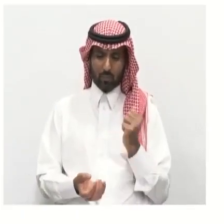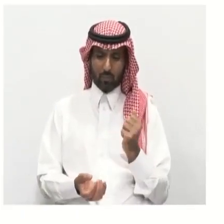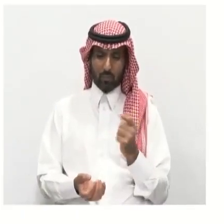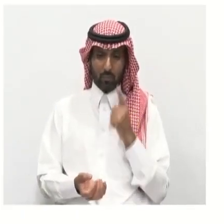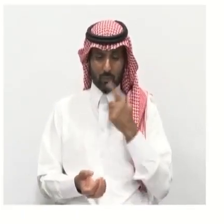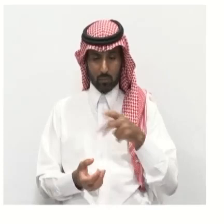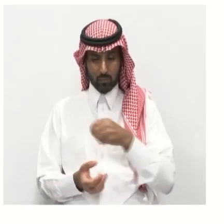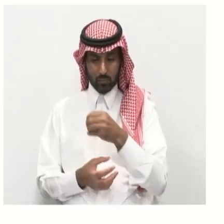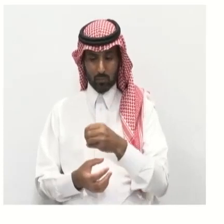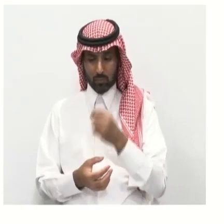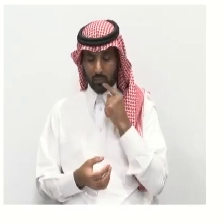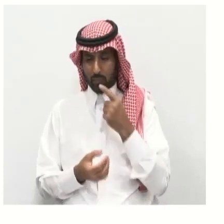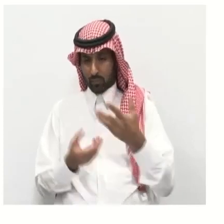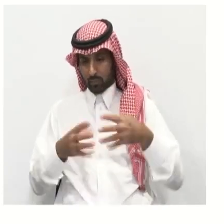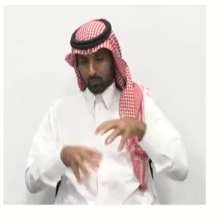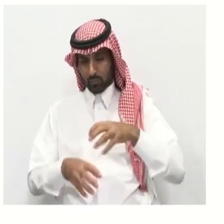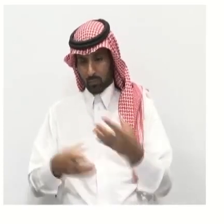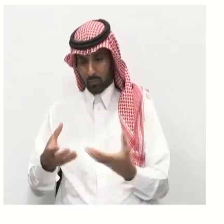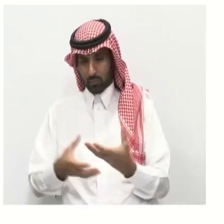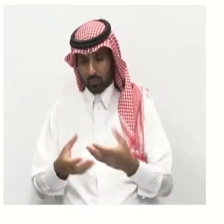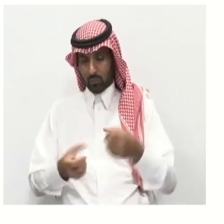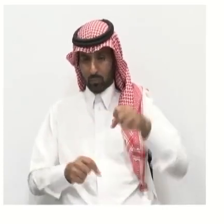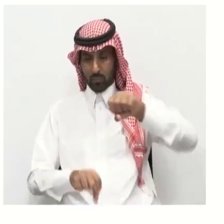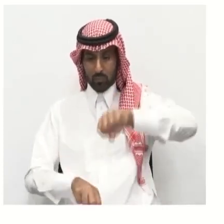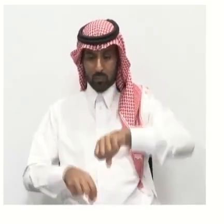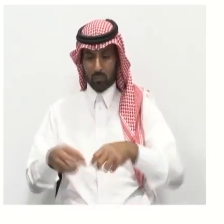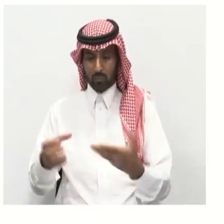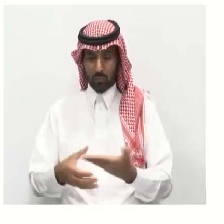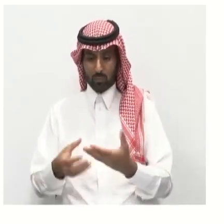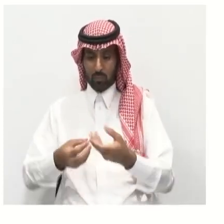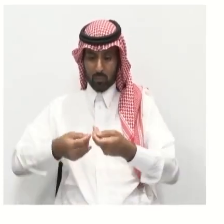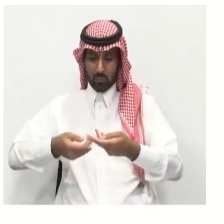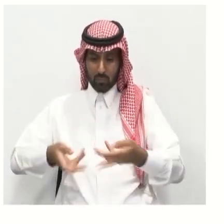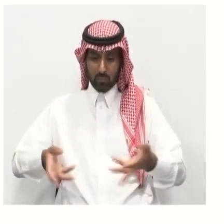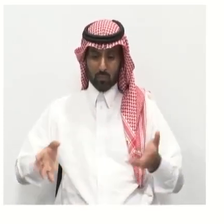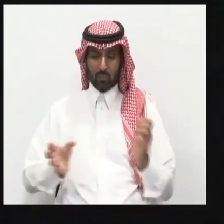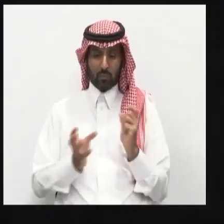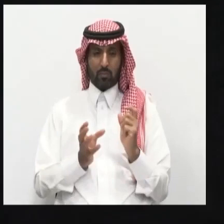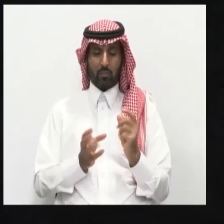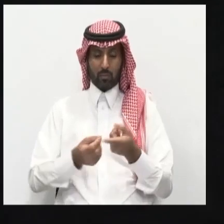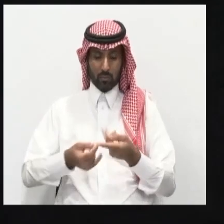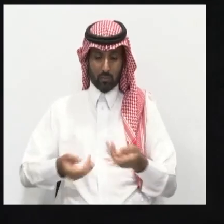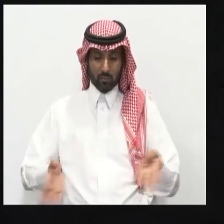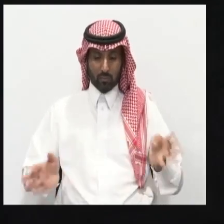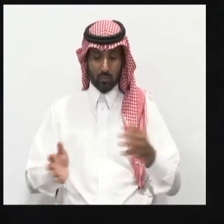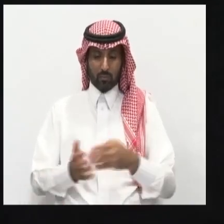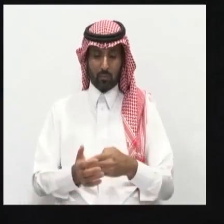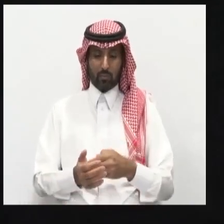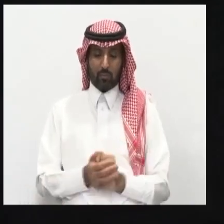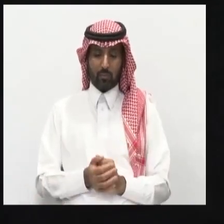المائيه جميعها تصنف على انها ايش تفاعل احلال مزدوج تفاعلات احلال